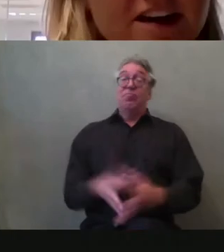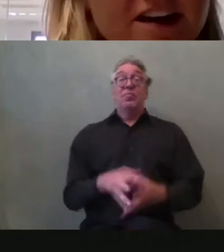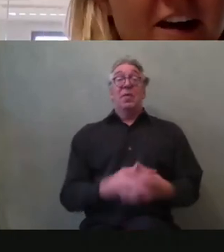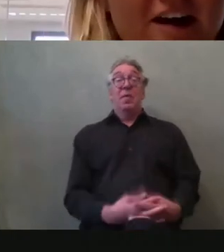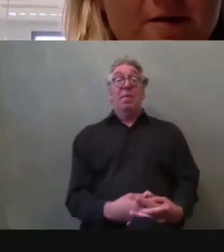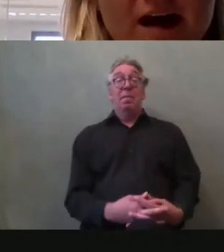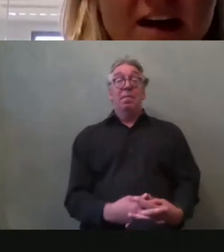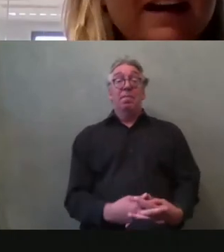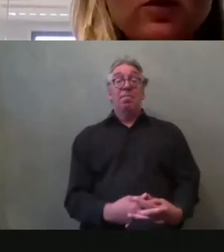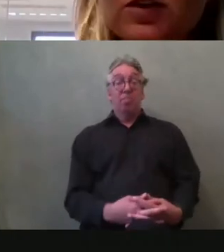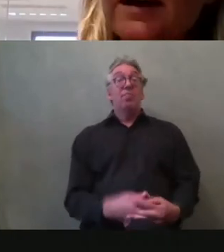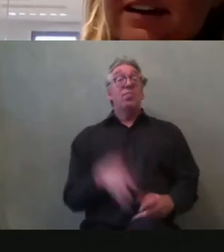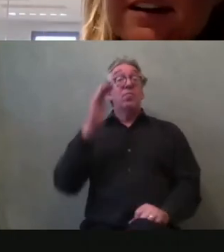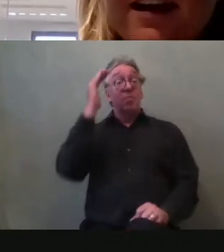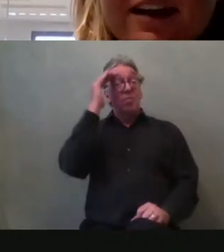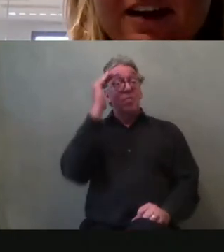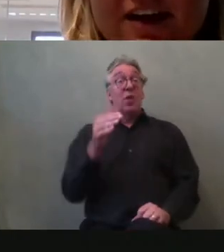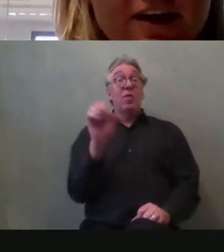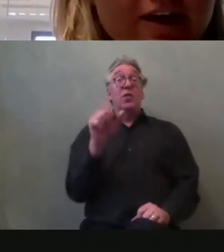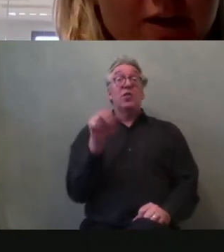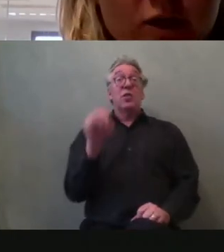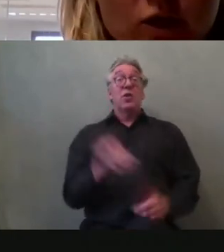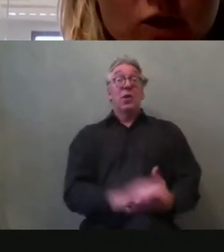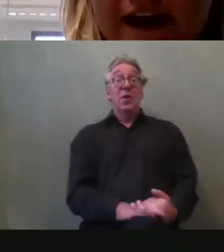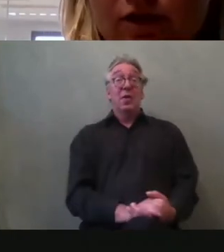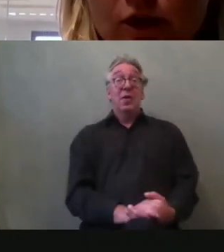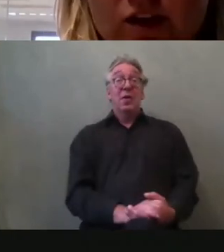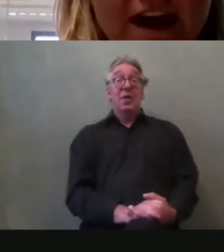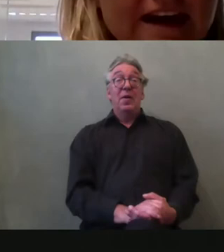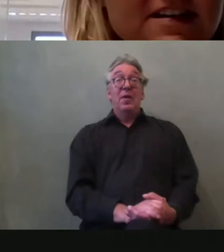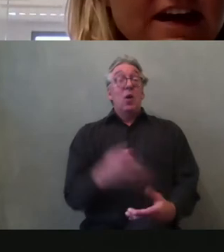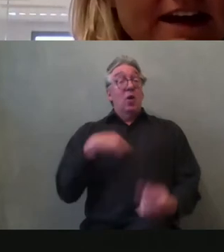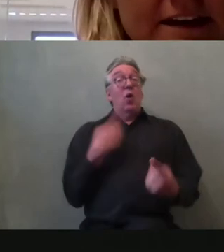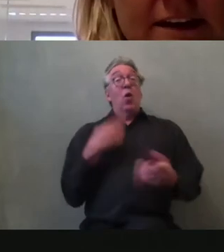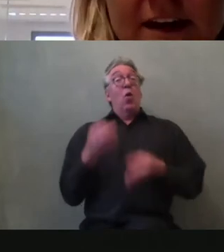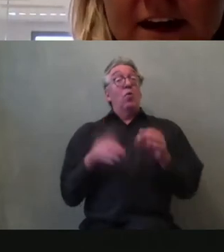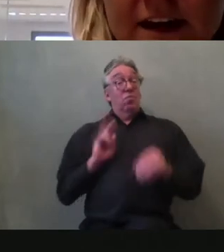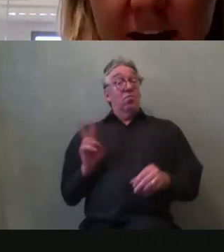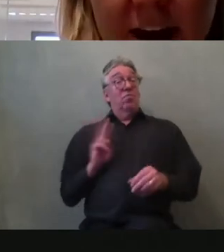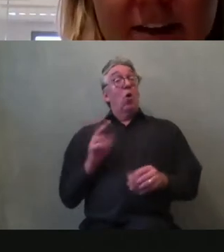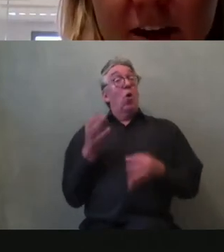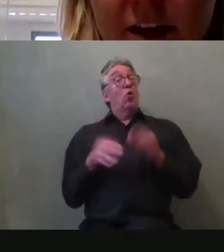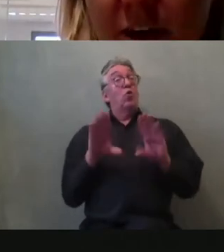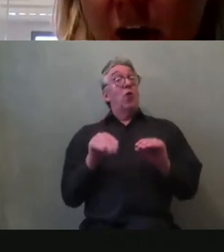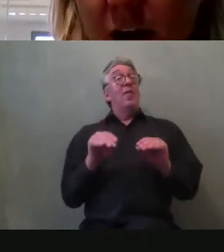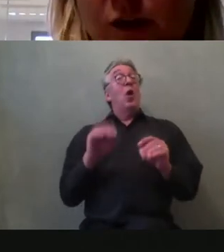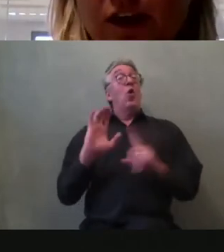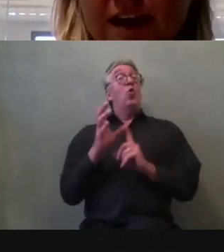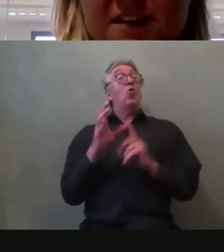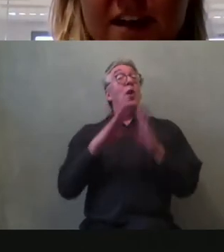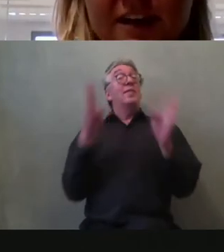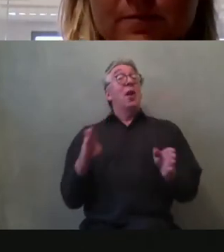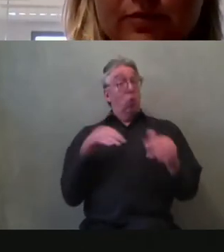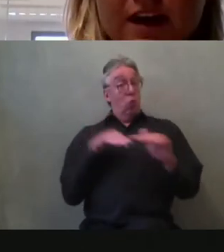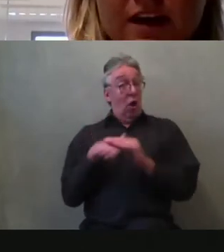Dankjewel, Sanne. Wij hebben inderdaad onderzoek gedaan naar de toegankelijkheid van culturele instellingen. En inderdaad, alle